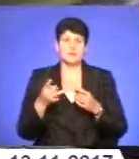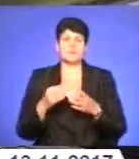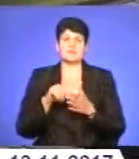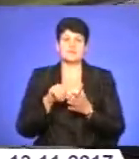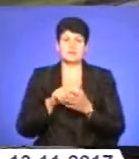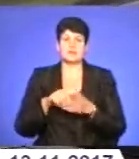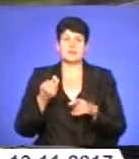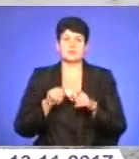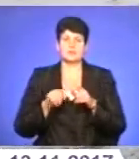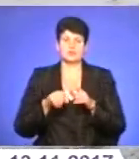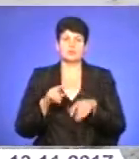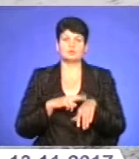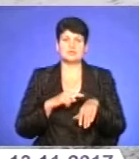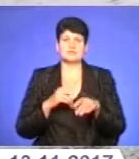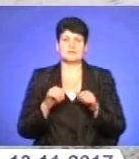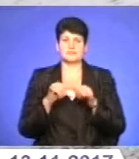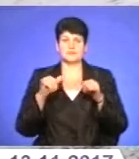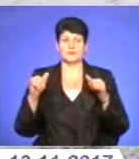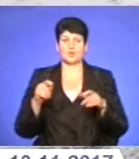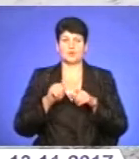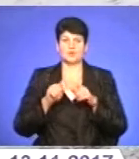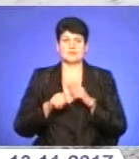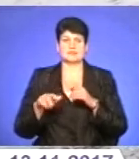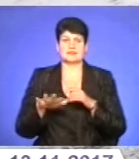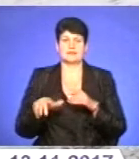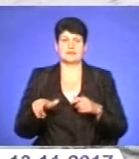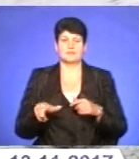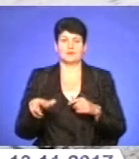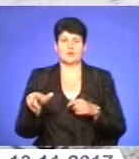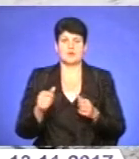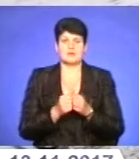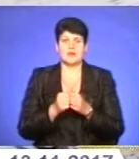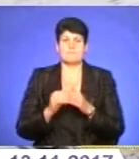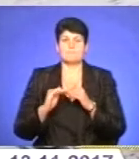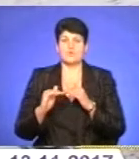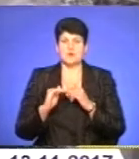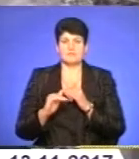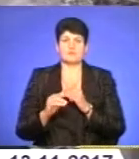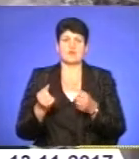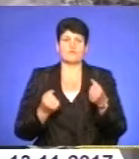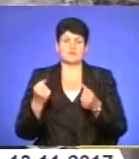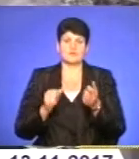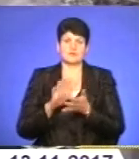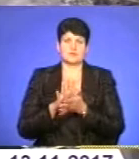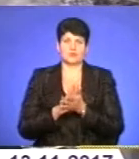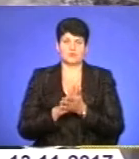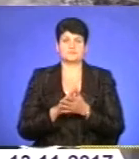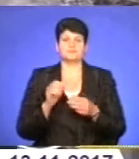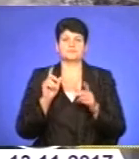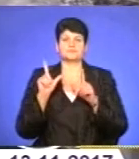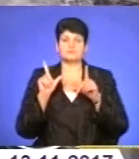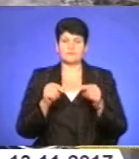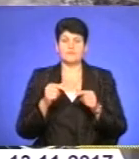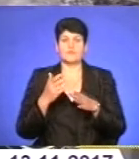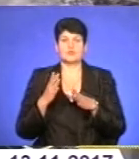поліції області на цей період посилюють контроль за ділянками дороги поблизу полів. На водіїв, які забруднюють проїжджу частину відходами від виробництва